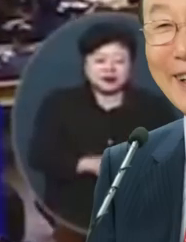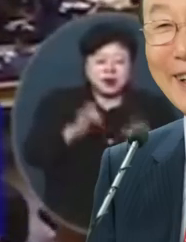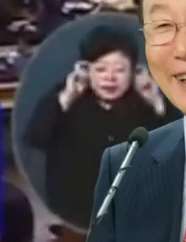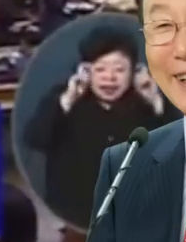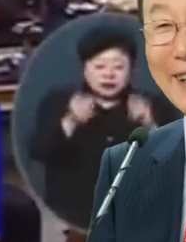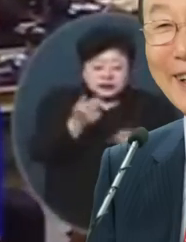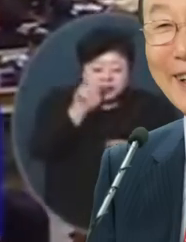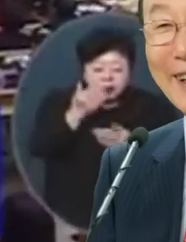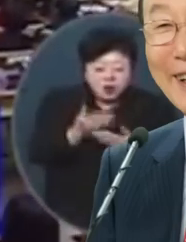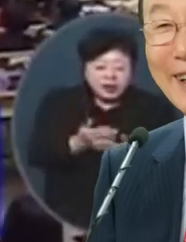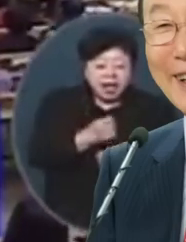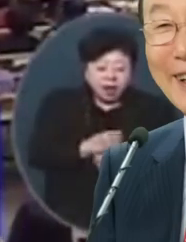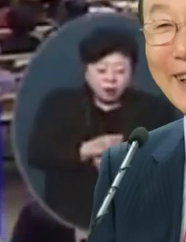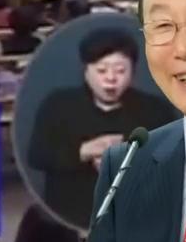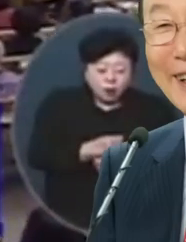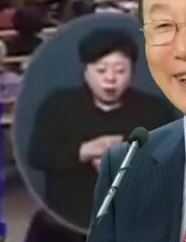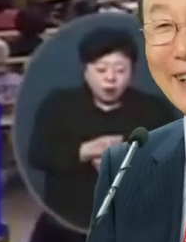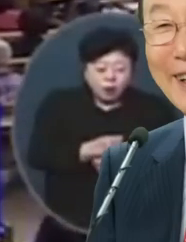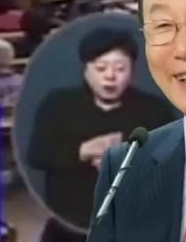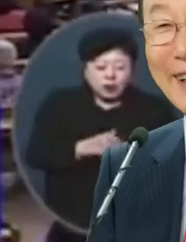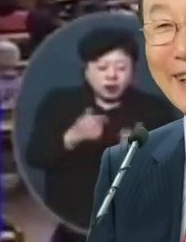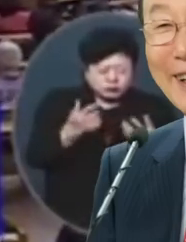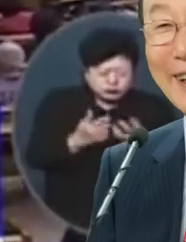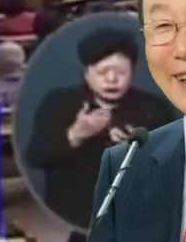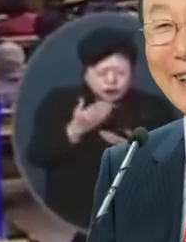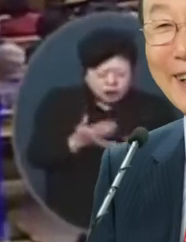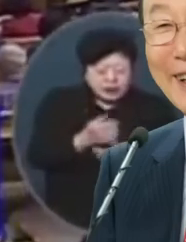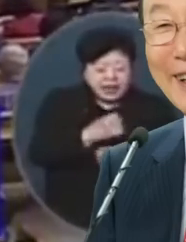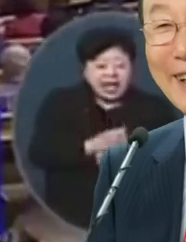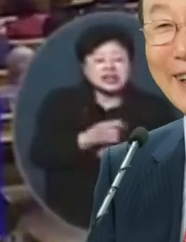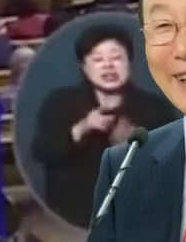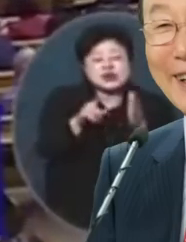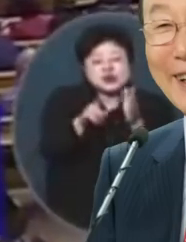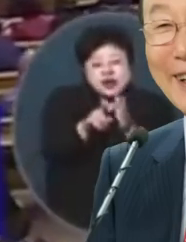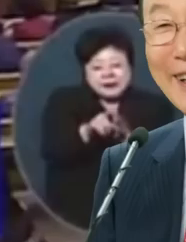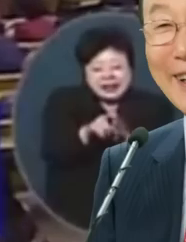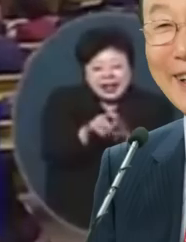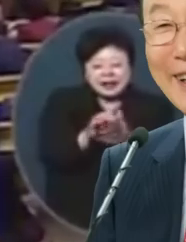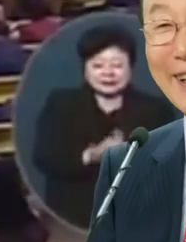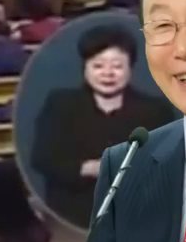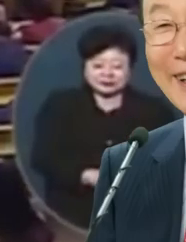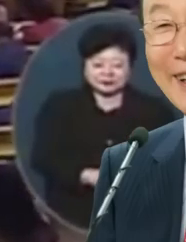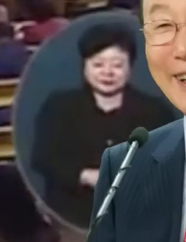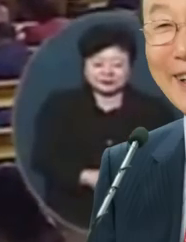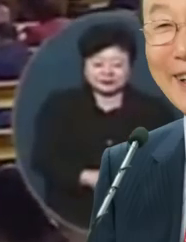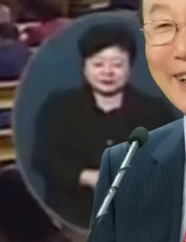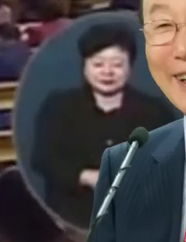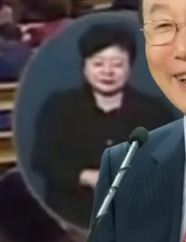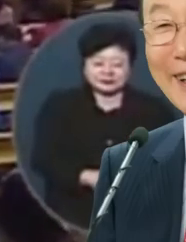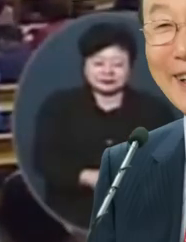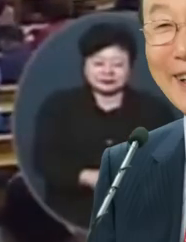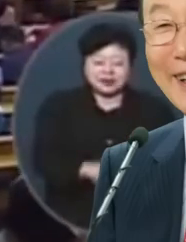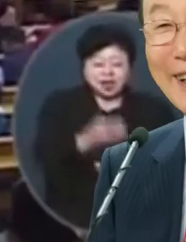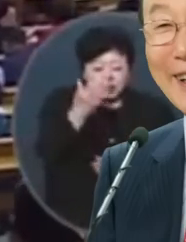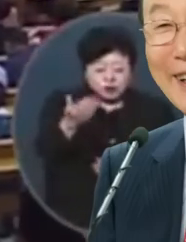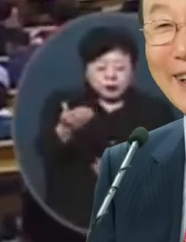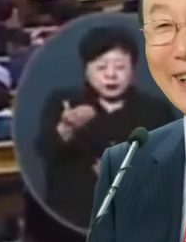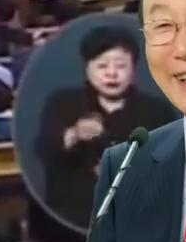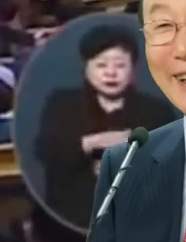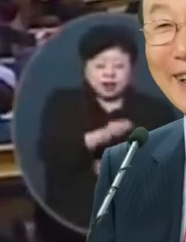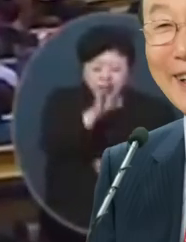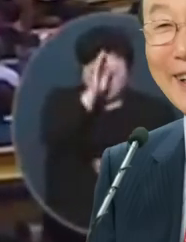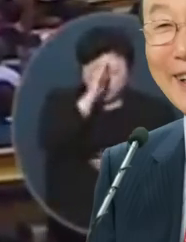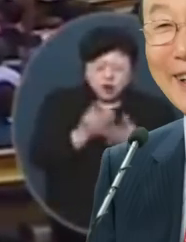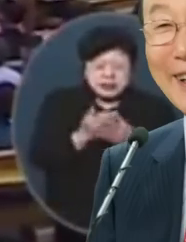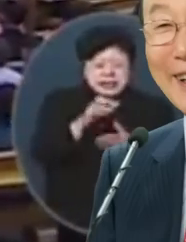양으로 생명을 얻게 하되 더 풍성히 얻게 하려 한 것이라고 말씀하고 계십니다. 여러분 우리가